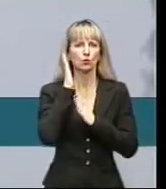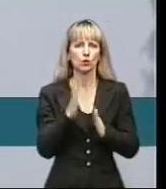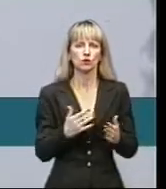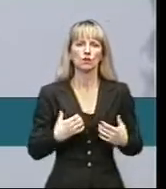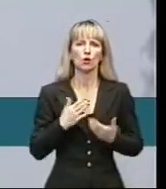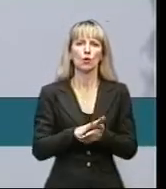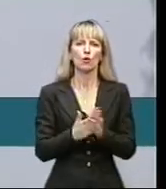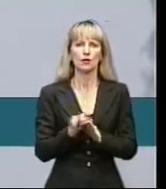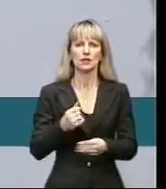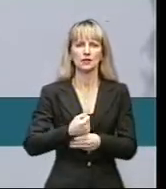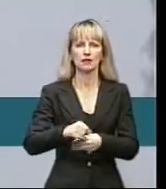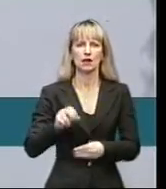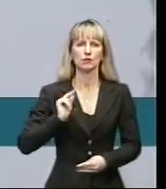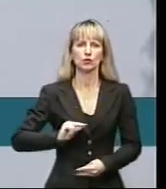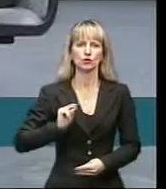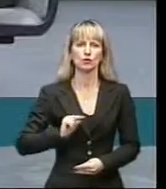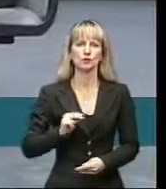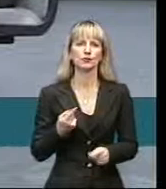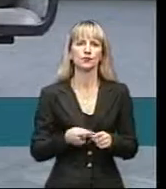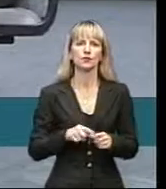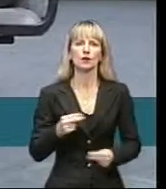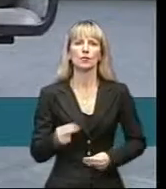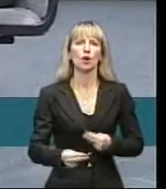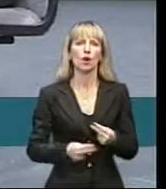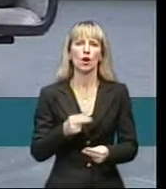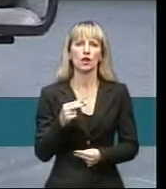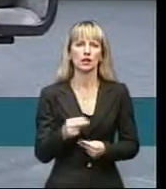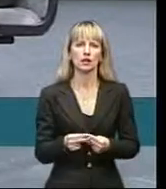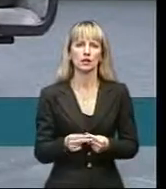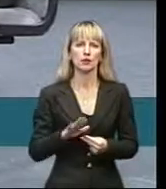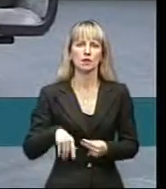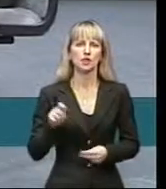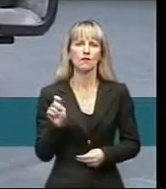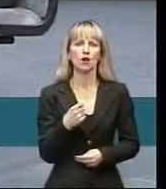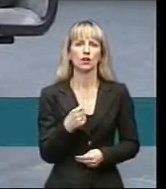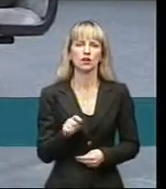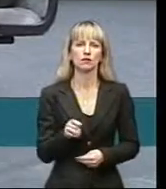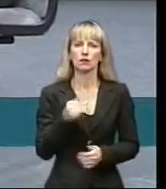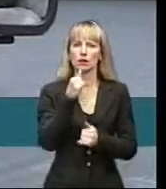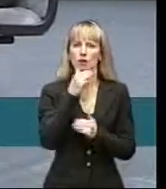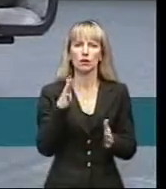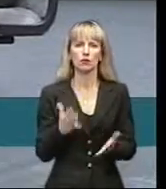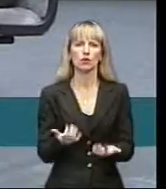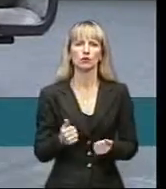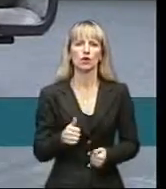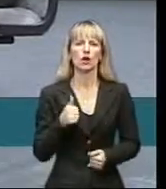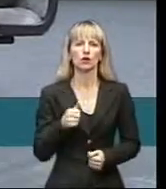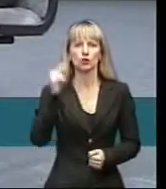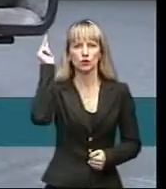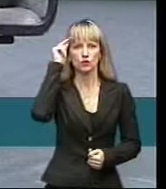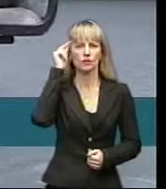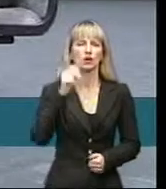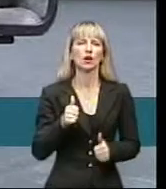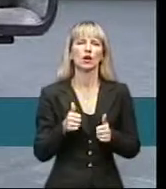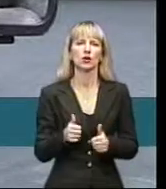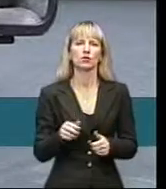примушували працювати. Це покоління, післявоєнне покоління, не могло отримати хорошої освіти,